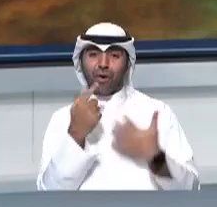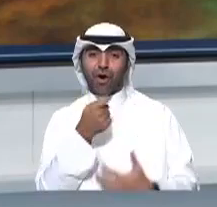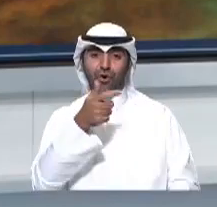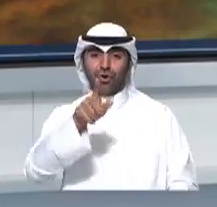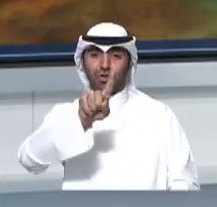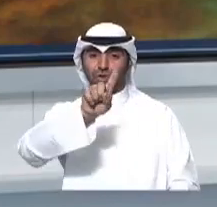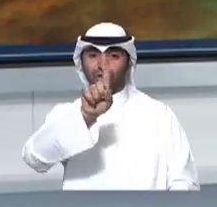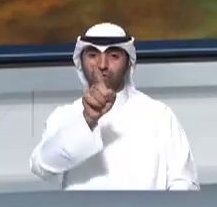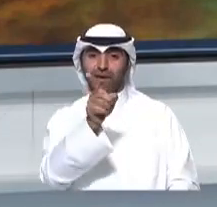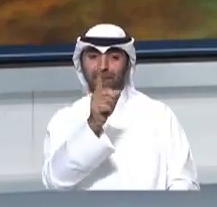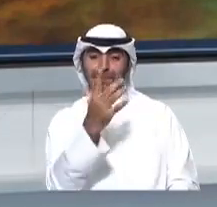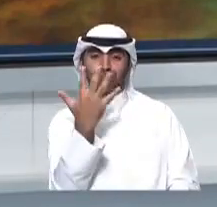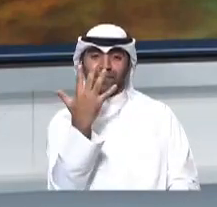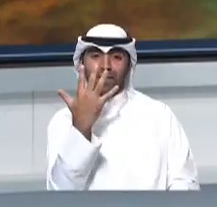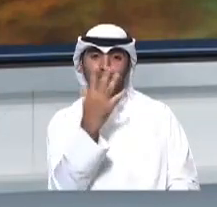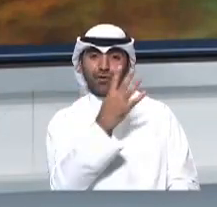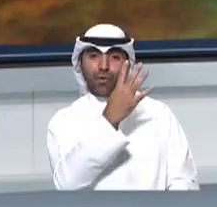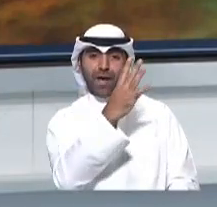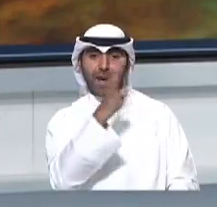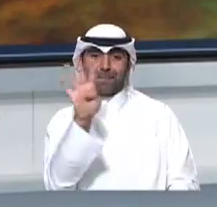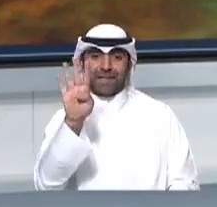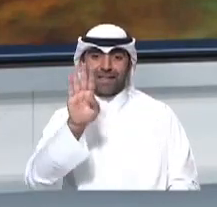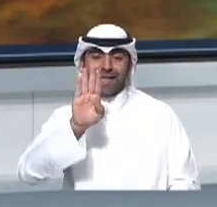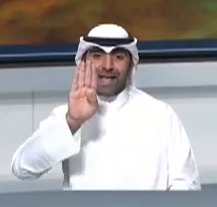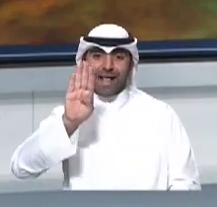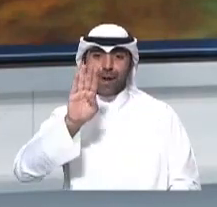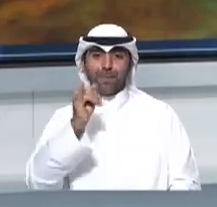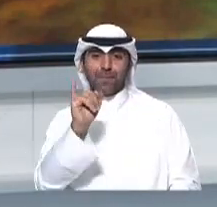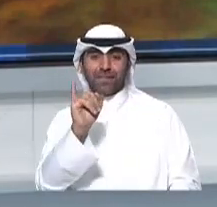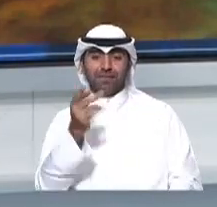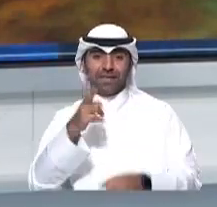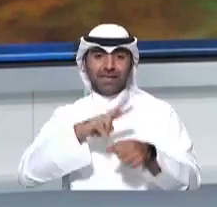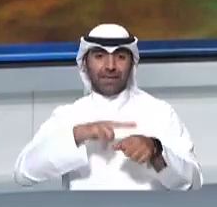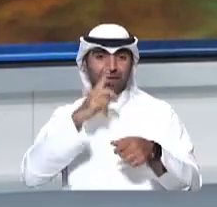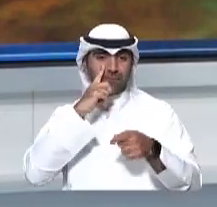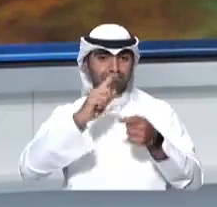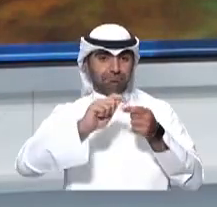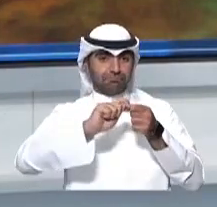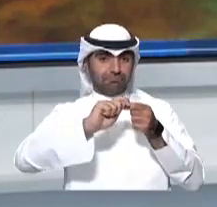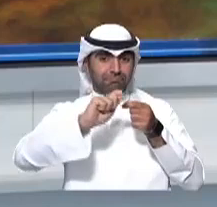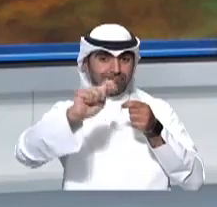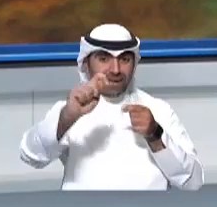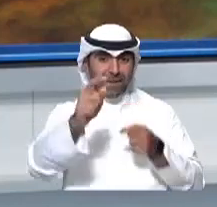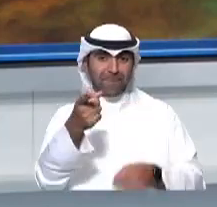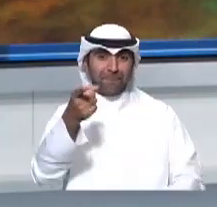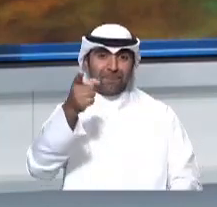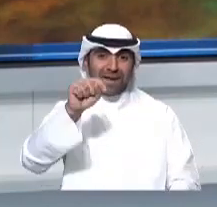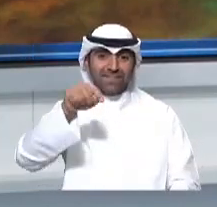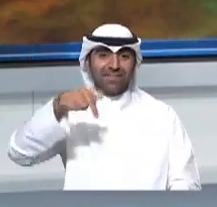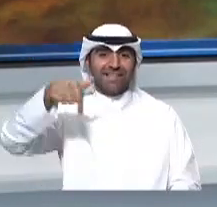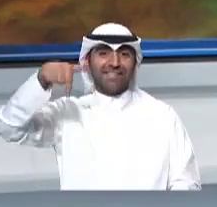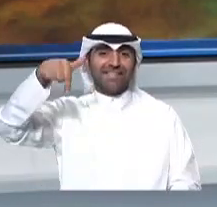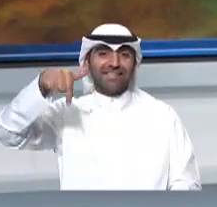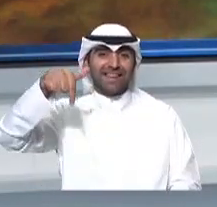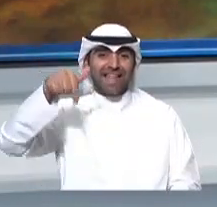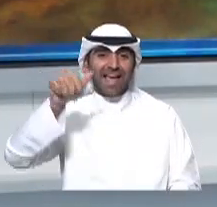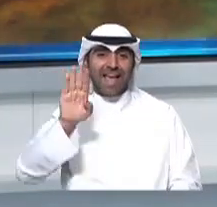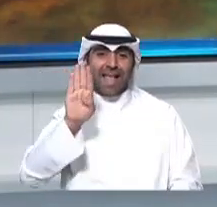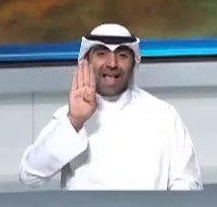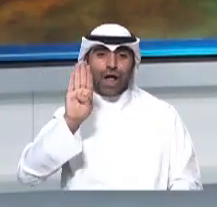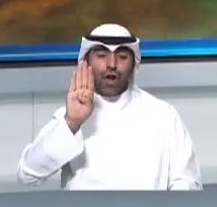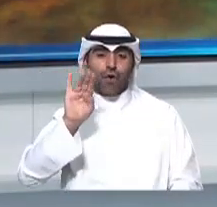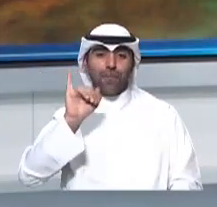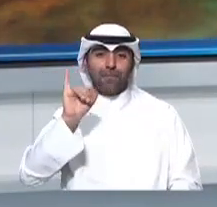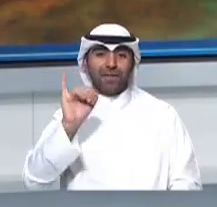6 كيلو، ولكن بشكل عام راح تكون أجواء تميل إلى الاعتدال بشكل عام، متوقع أن تصل سرعة